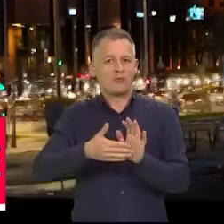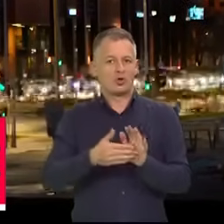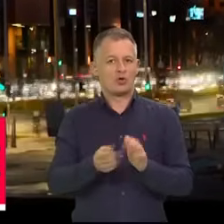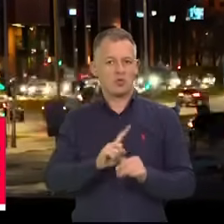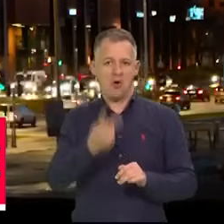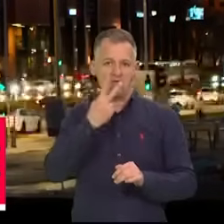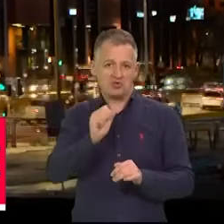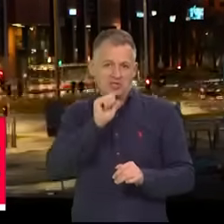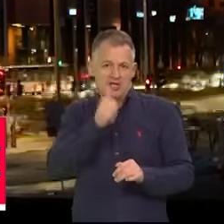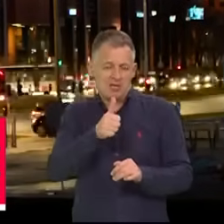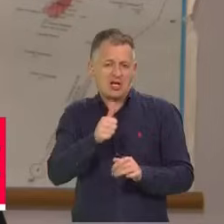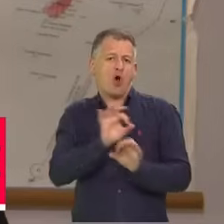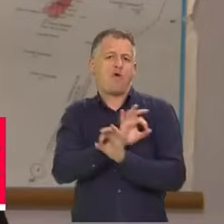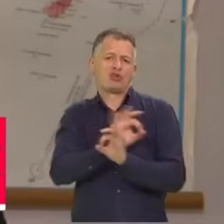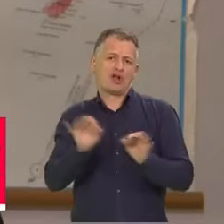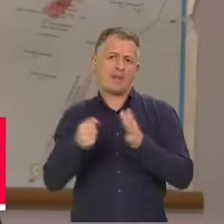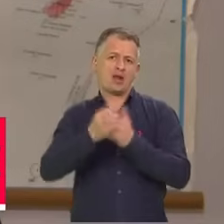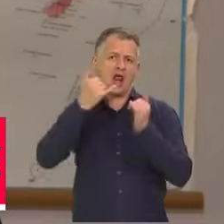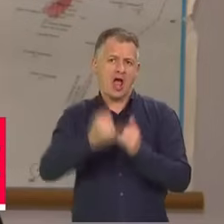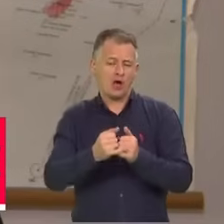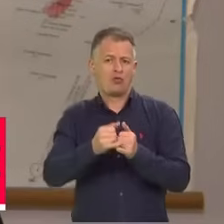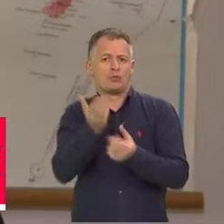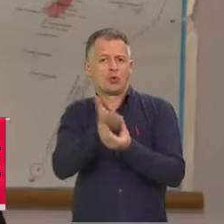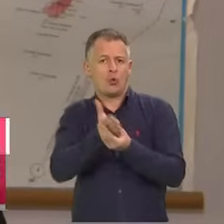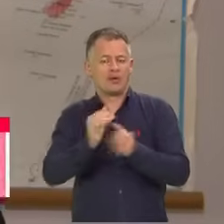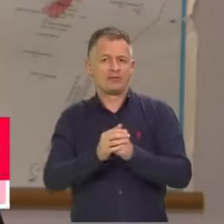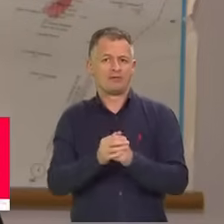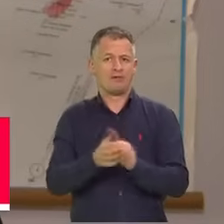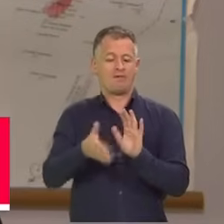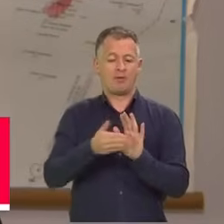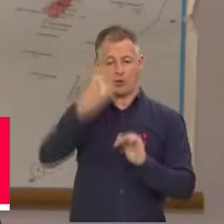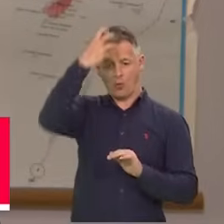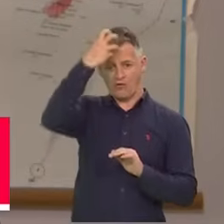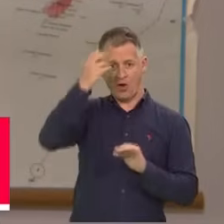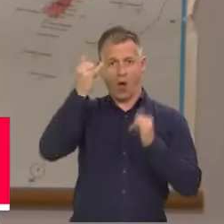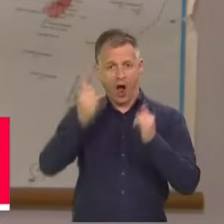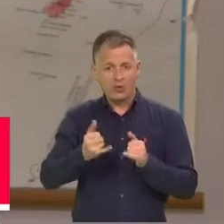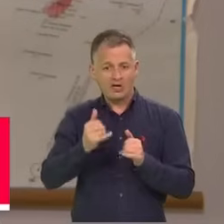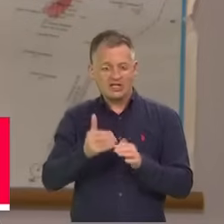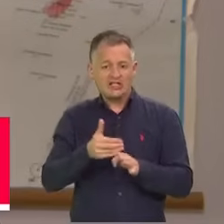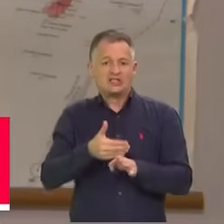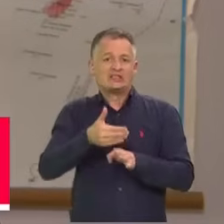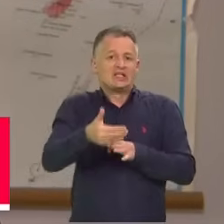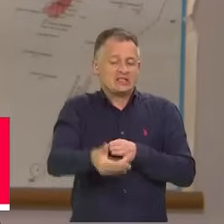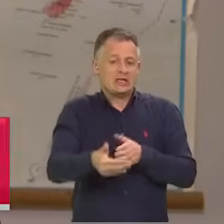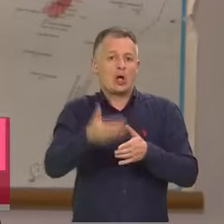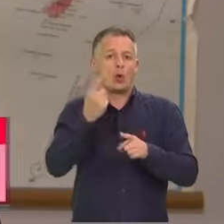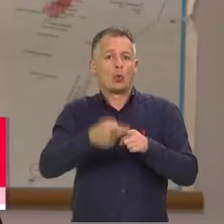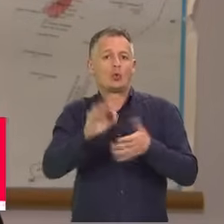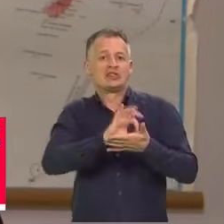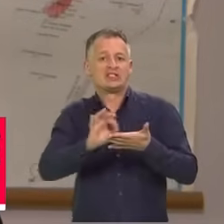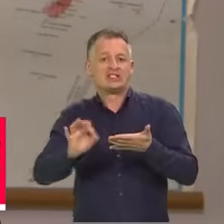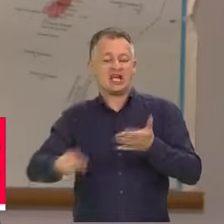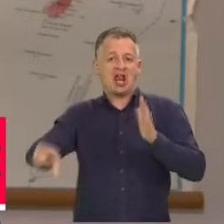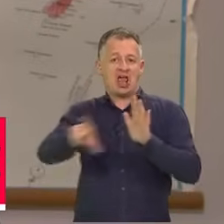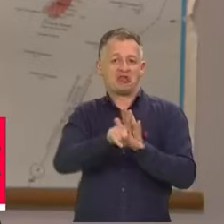văzut un draft oficial până acum. Faptul că guvernul se află într-o întârziere cu elaborarea legii